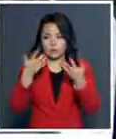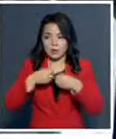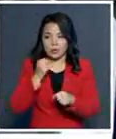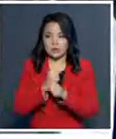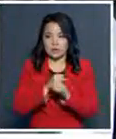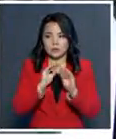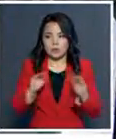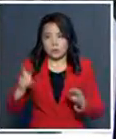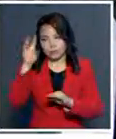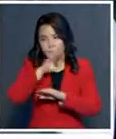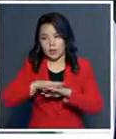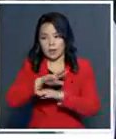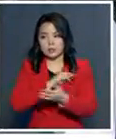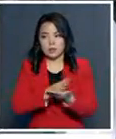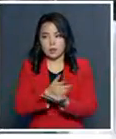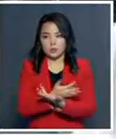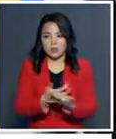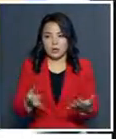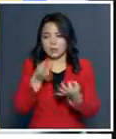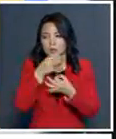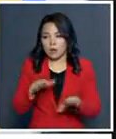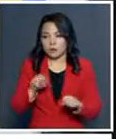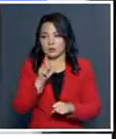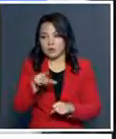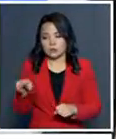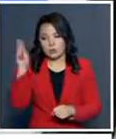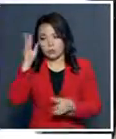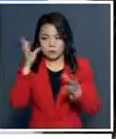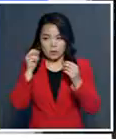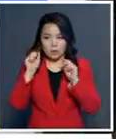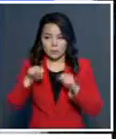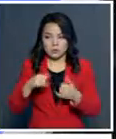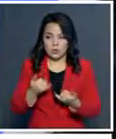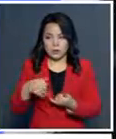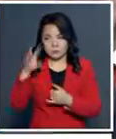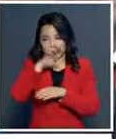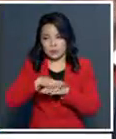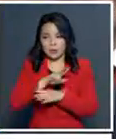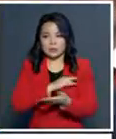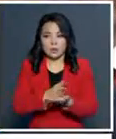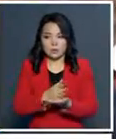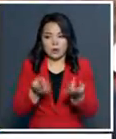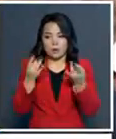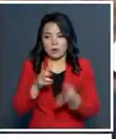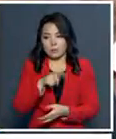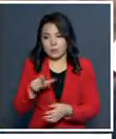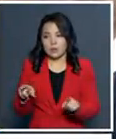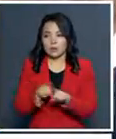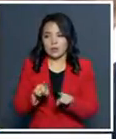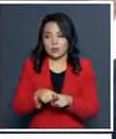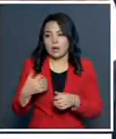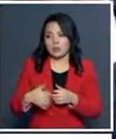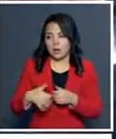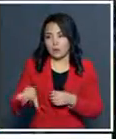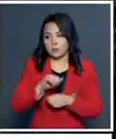мемлекеттік қызметтерді алудың барлық түрін кезгерген адам үйрене алады. Нәтижесінде мемлекеттік қызметші мен қарапайым адамдар арасындағы